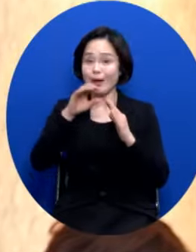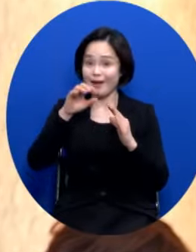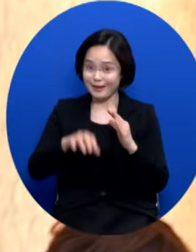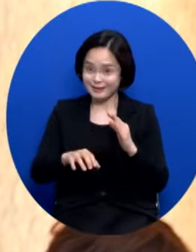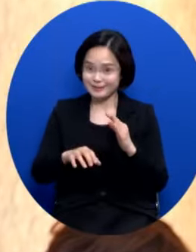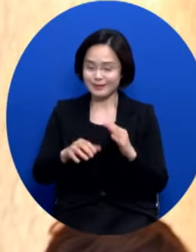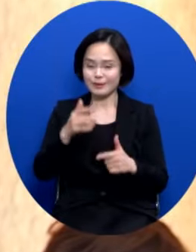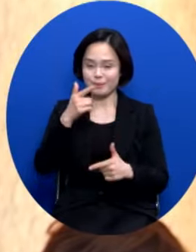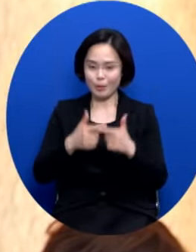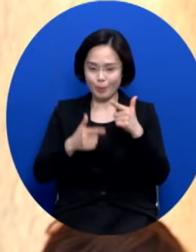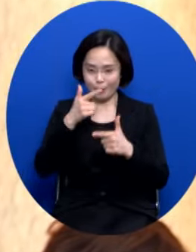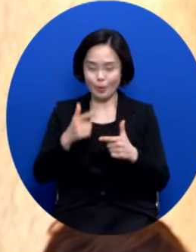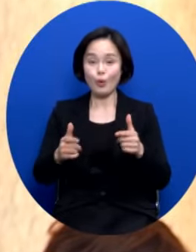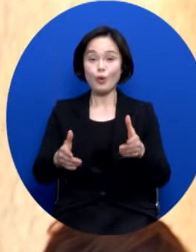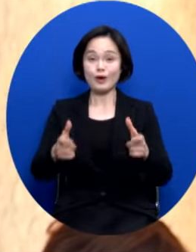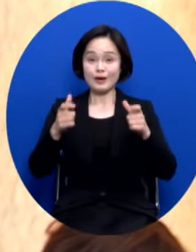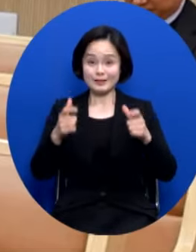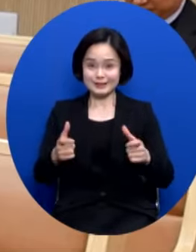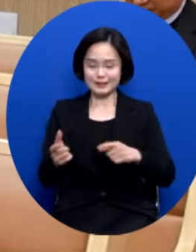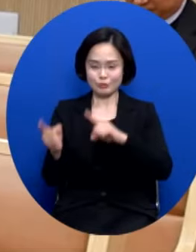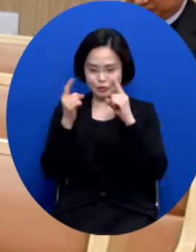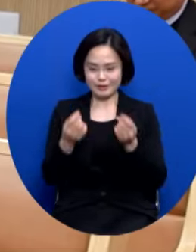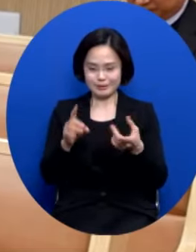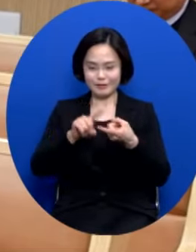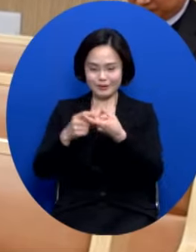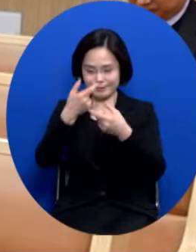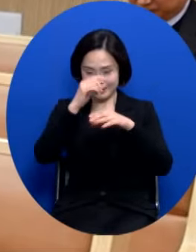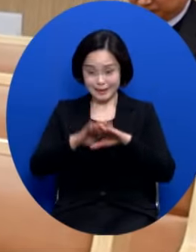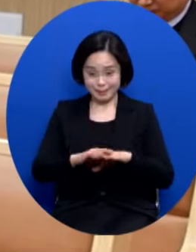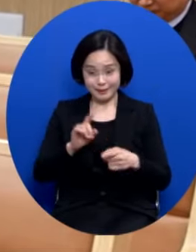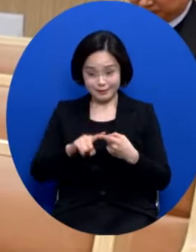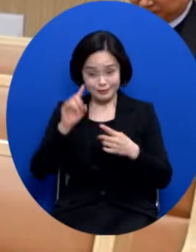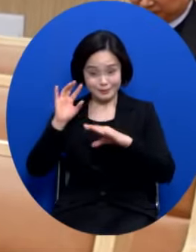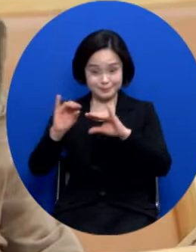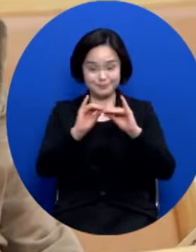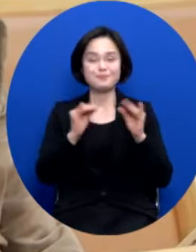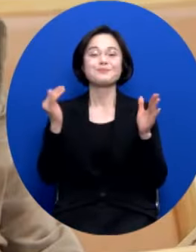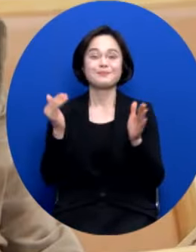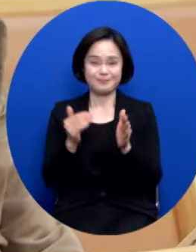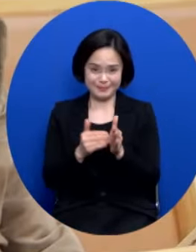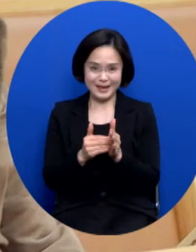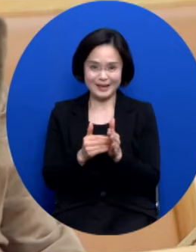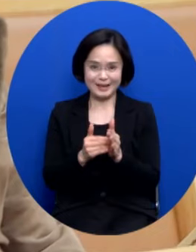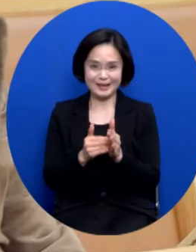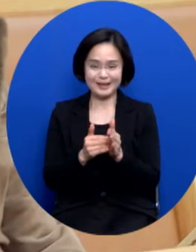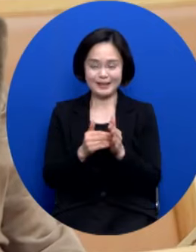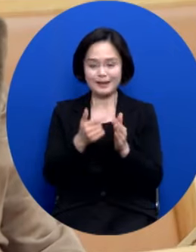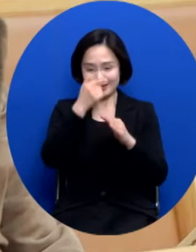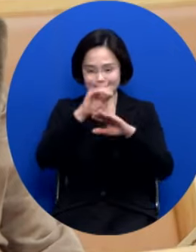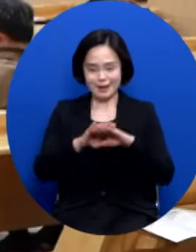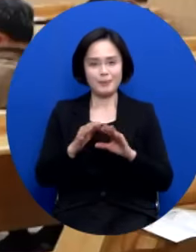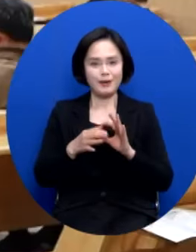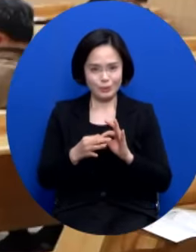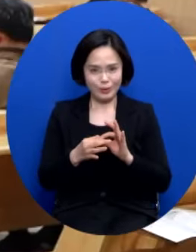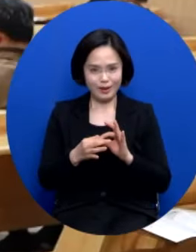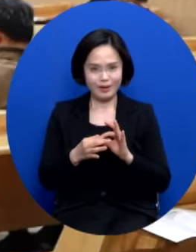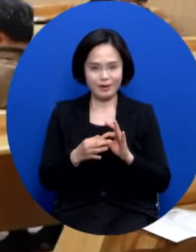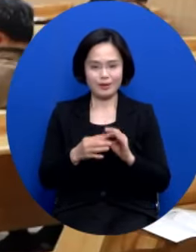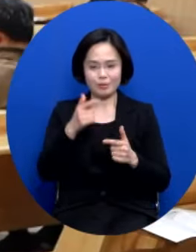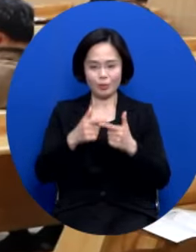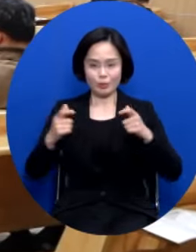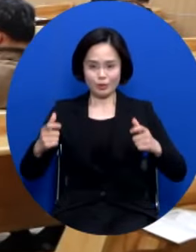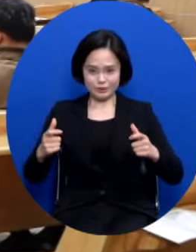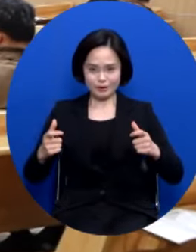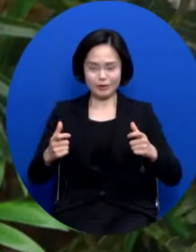목포시 부활절 연합예배를 드리기로 뜻을 같이하고 연합예배를 통해 목포 지역의 모든 교회가 부활의 소망으로